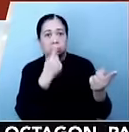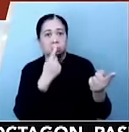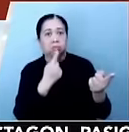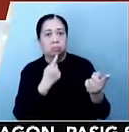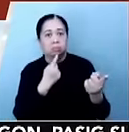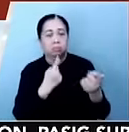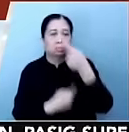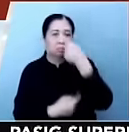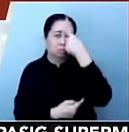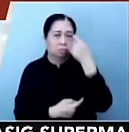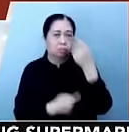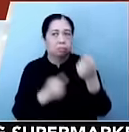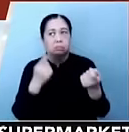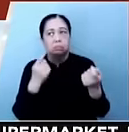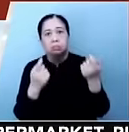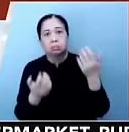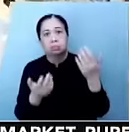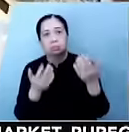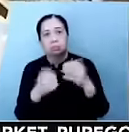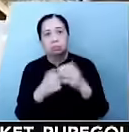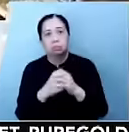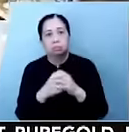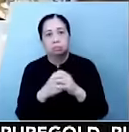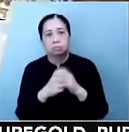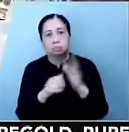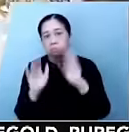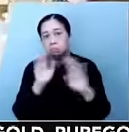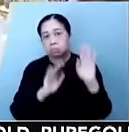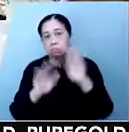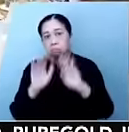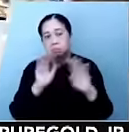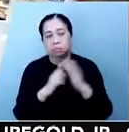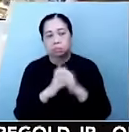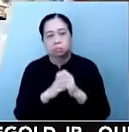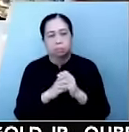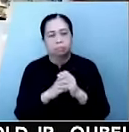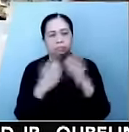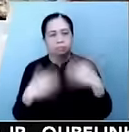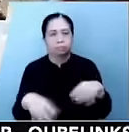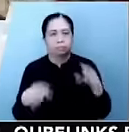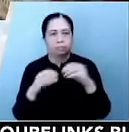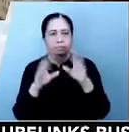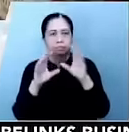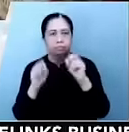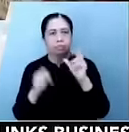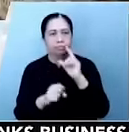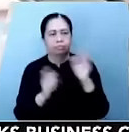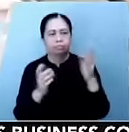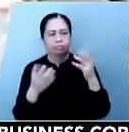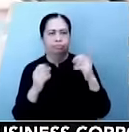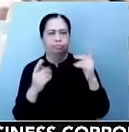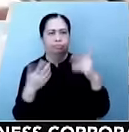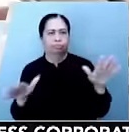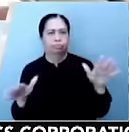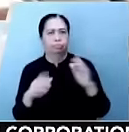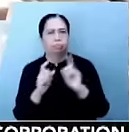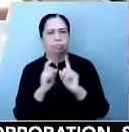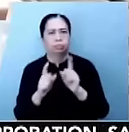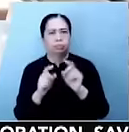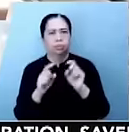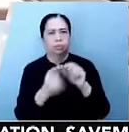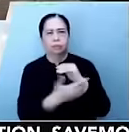would be in trouble. Tinapos umano ng dating Pangulo ang pag-uusap ukol sa issue upang maiwasan